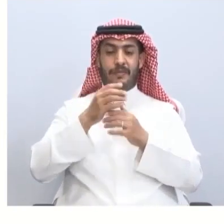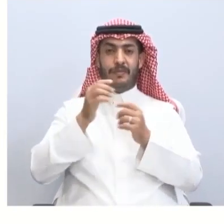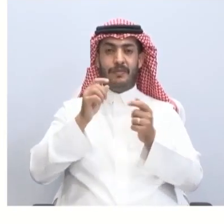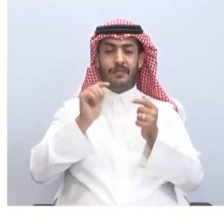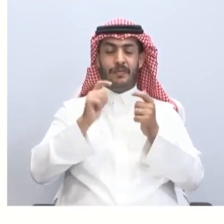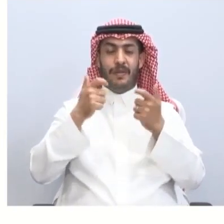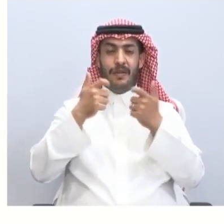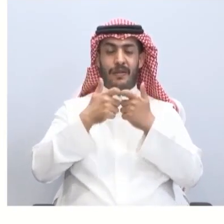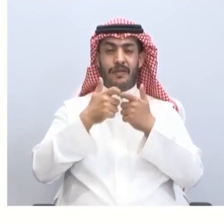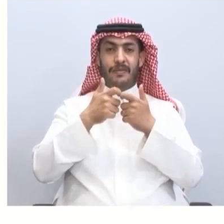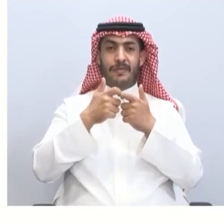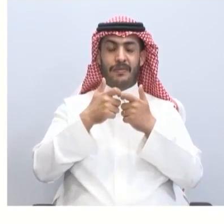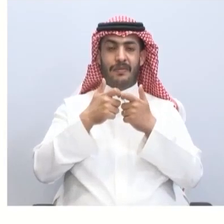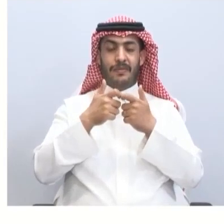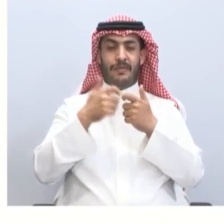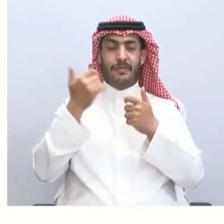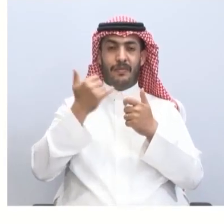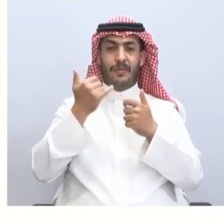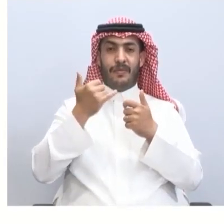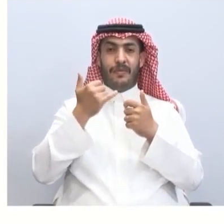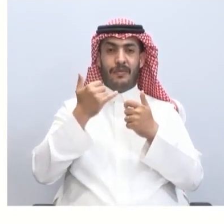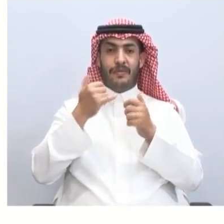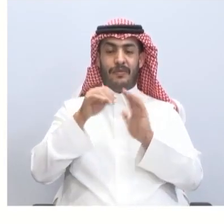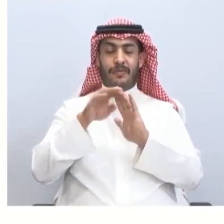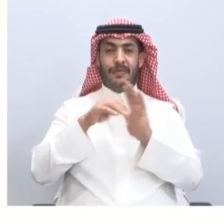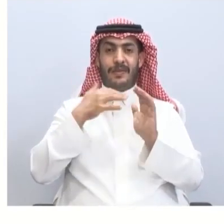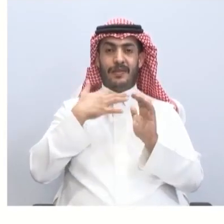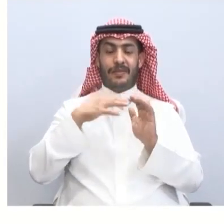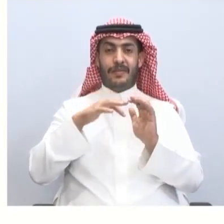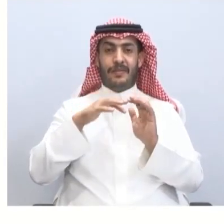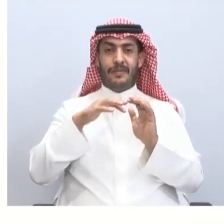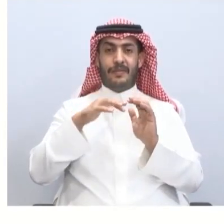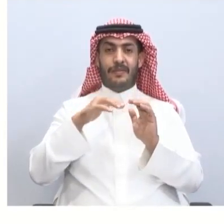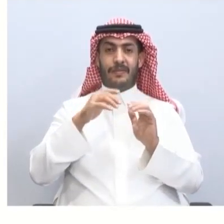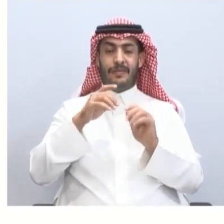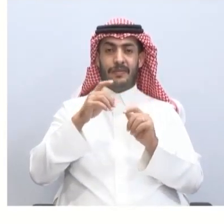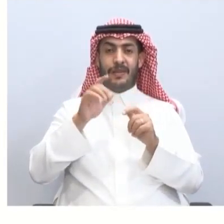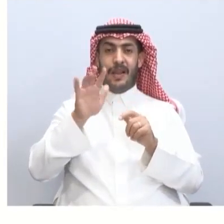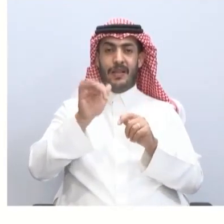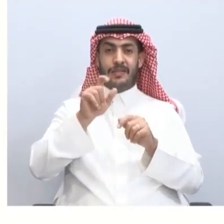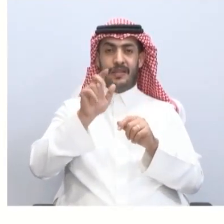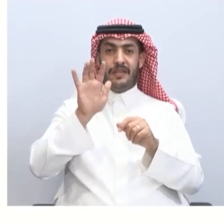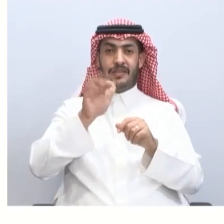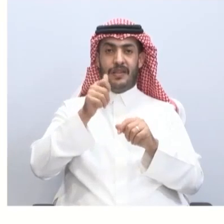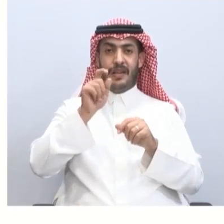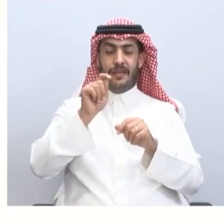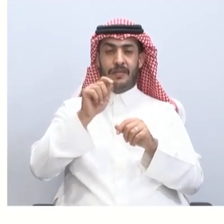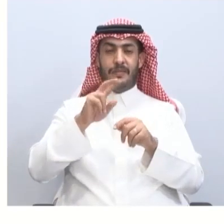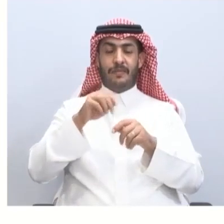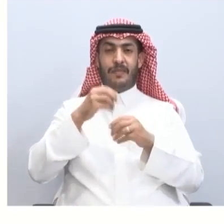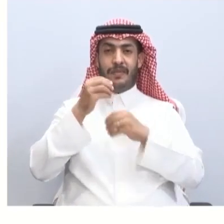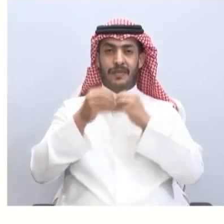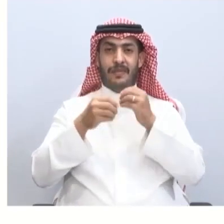بينهما معركه مهمه خسرها او خسرها الاشراف وتحول بعد